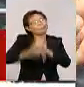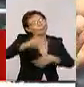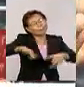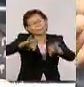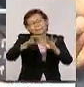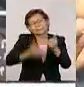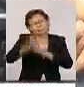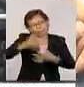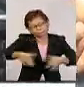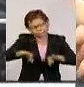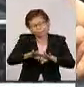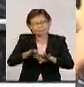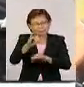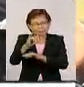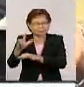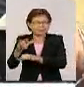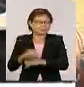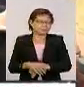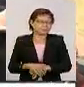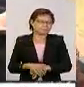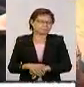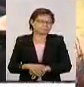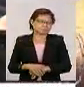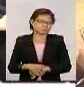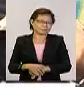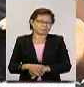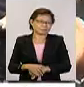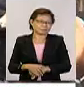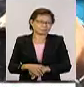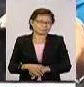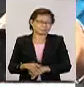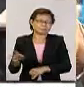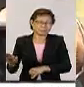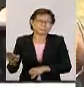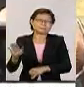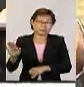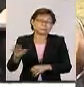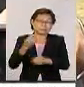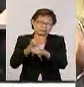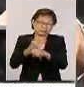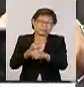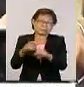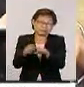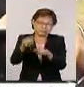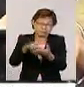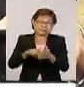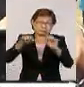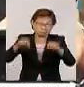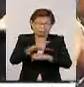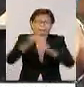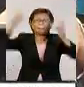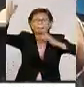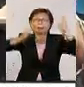ialah institusi seumpama ini saya yakin mampu dan Malaysia juga